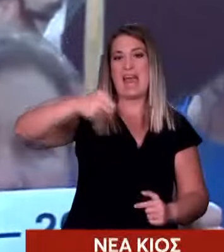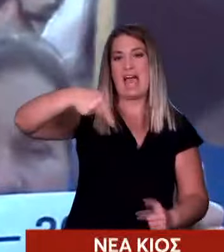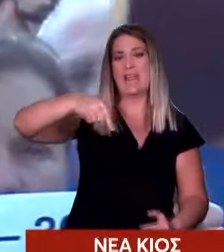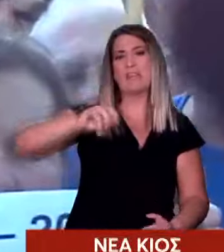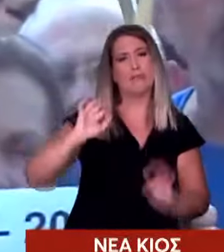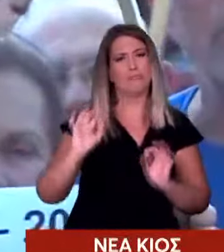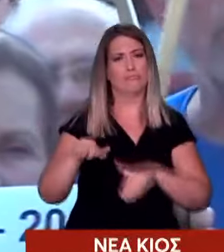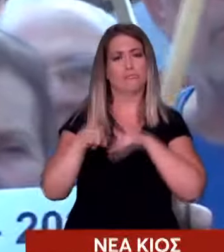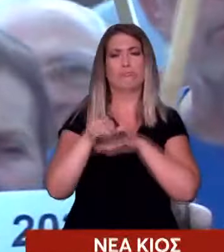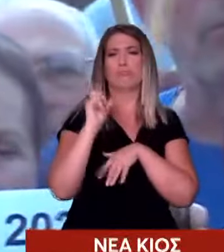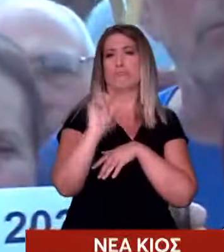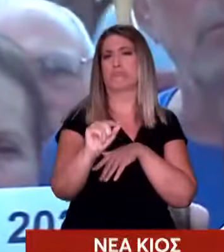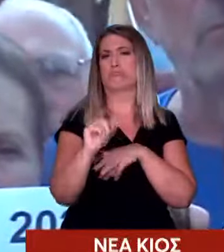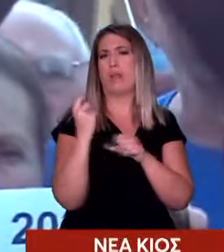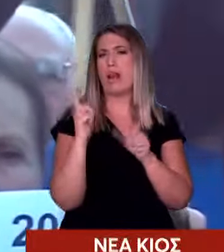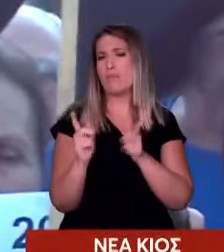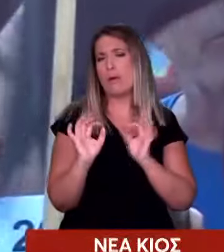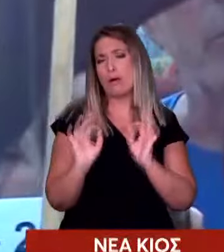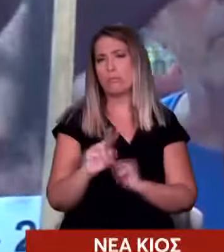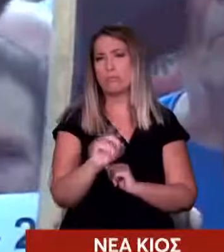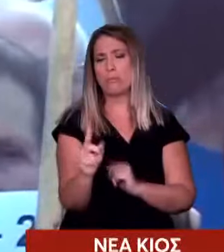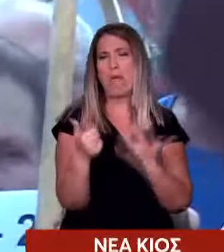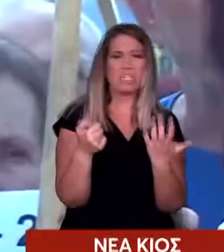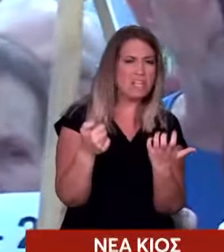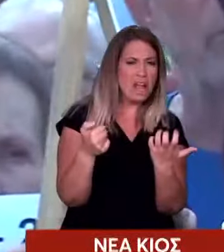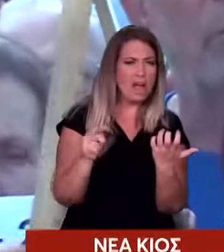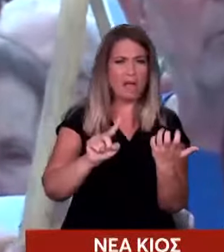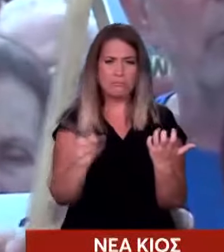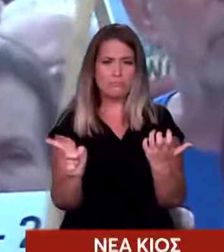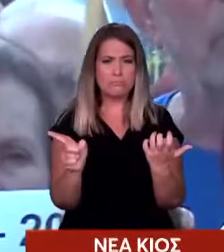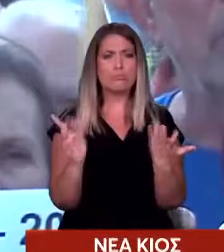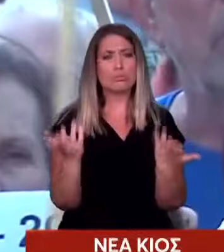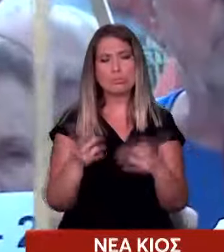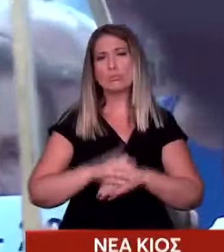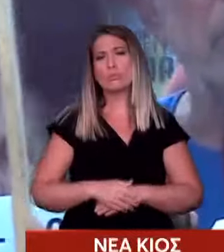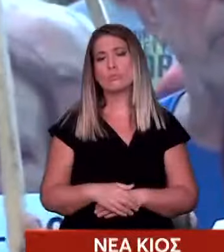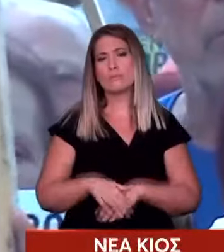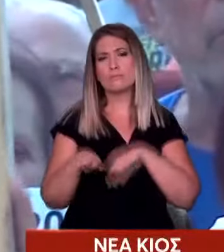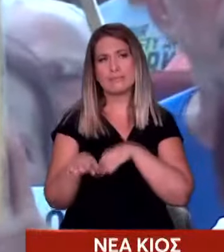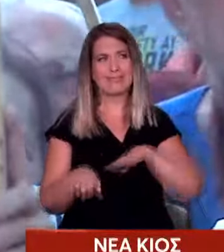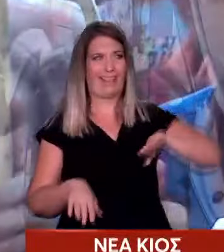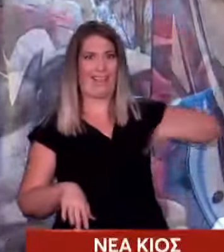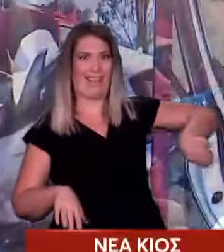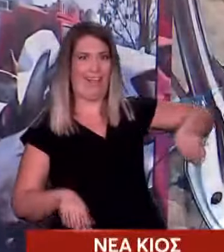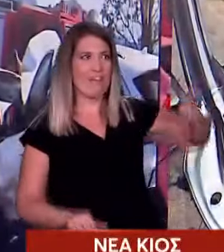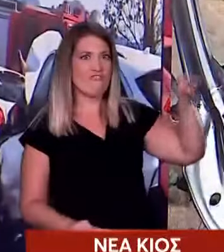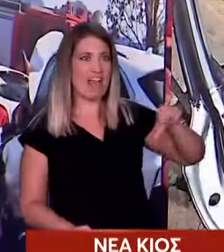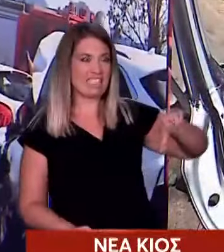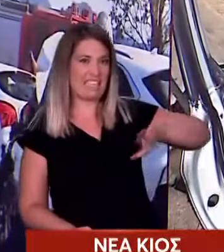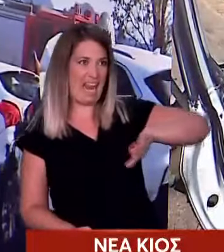Ναύπλιο κανονικά με νορμάλ ταχύτητα, 50-60 χιλιόμετρα, και απέναντι το βενζινάδικο Αβίν, ακριβώς,